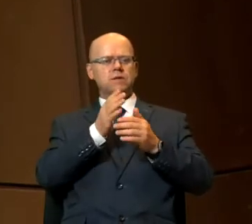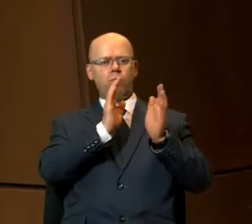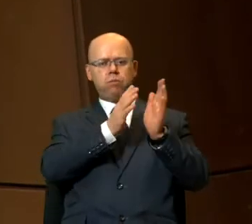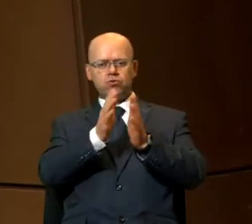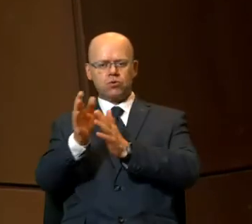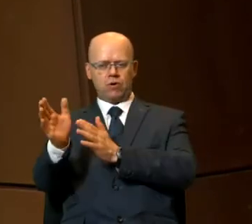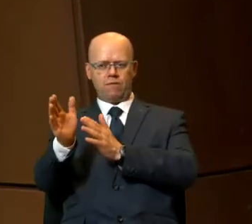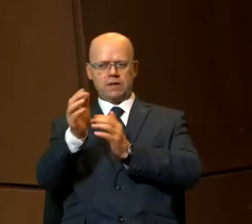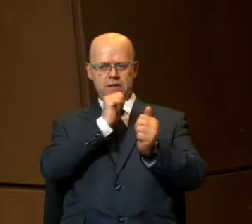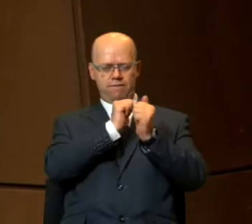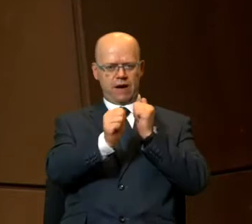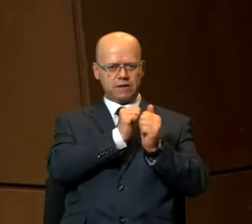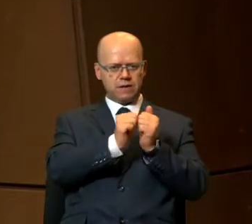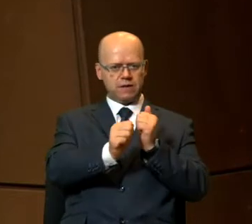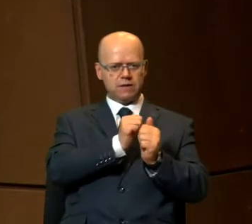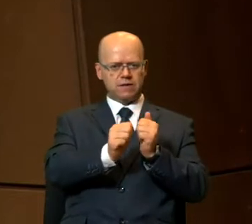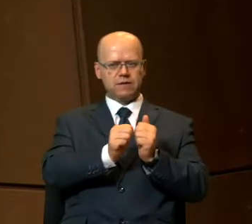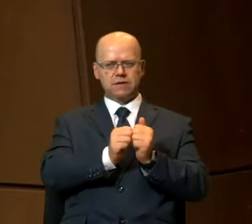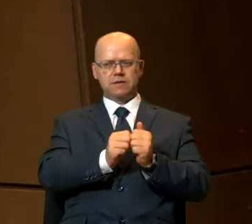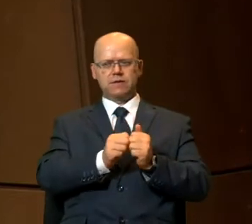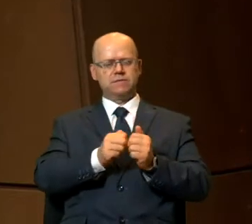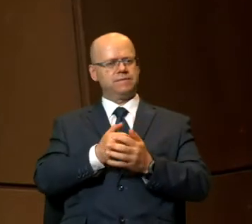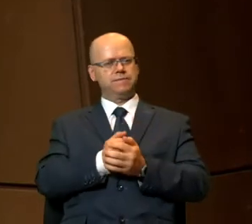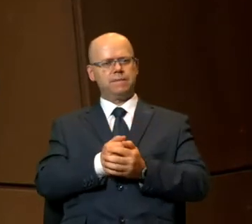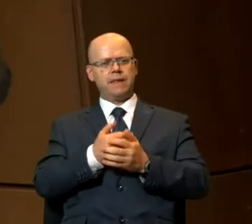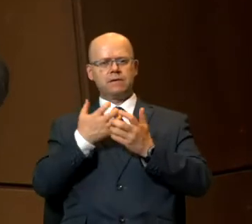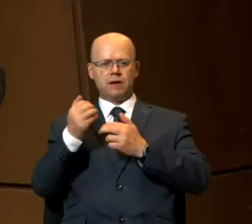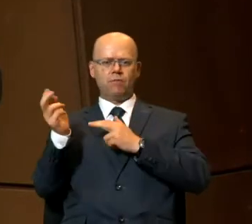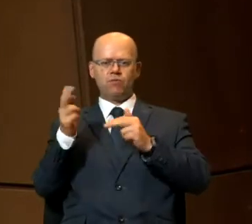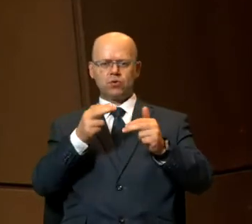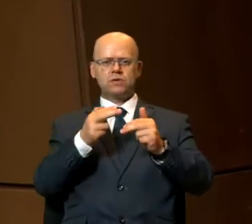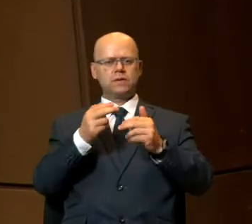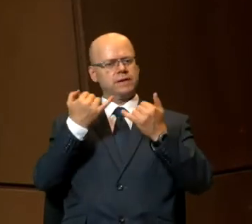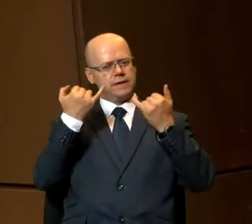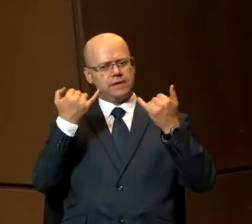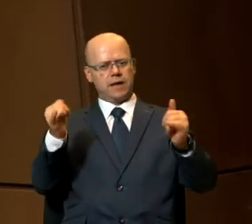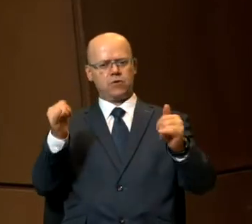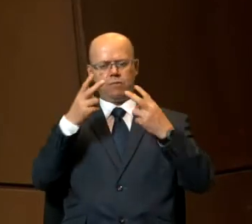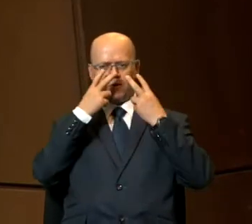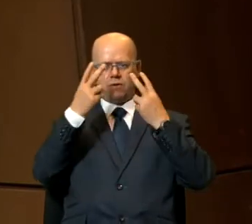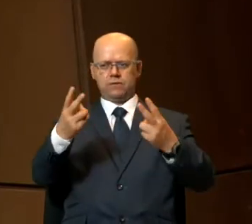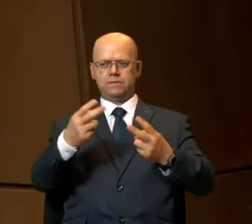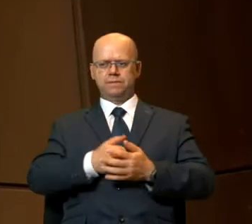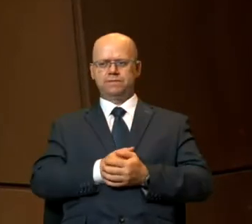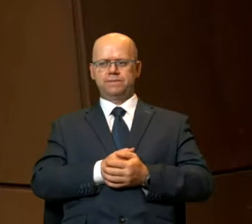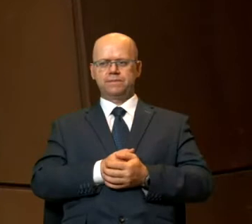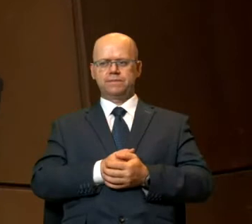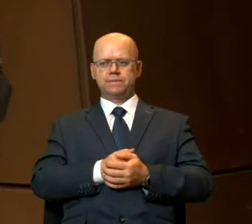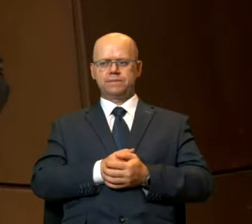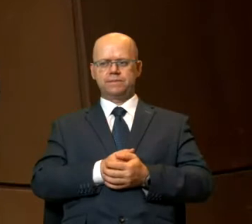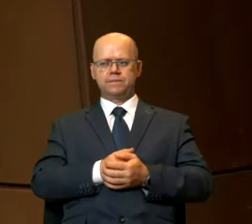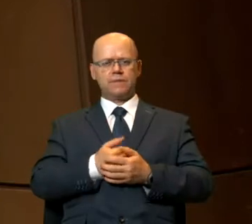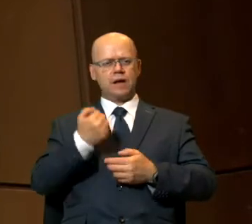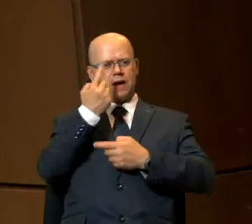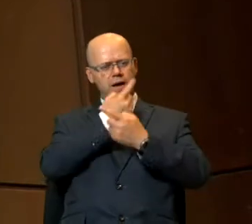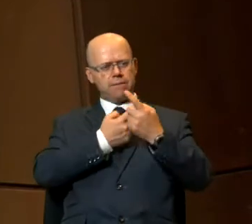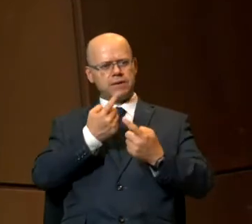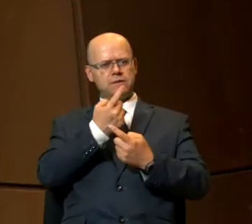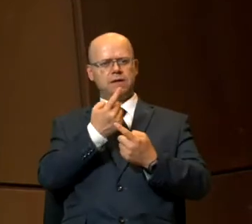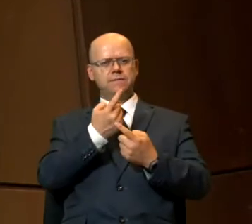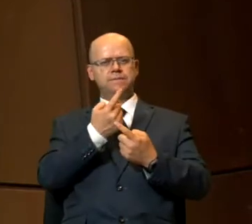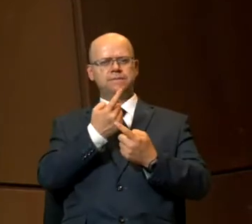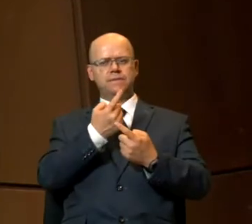tej walki, tego konfliktu. Teraz chciałbym wrócić do twierdzenia odwrotnego. Myślę, że